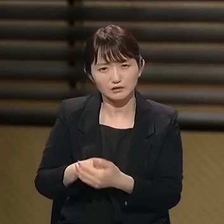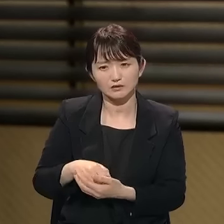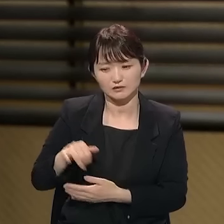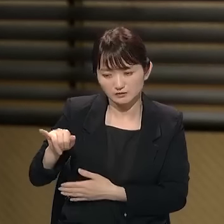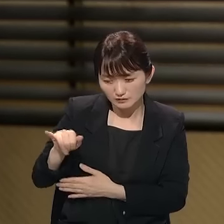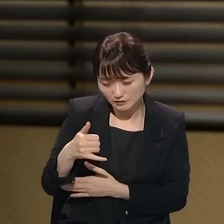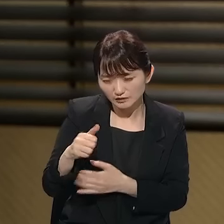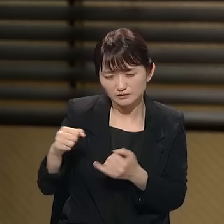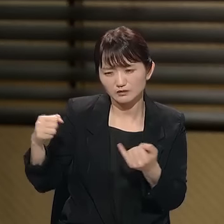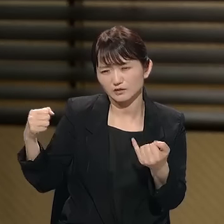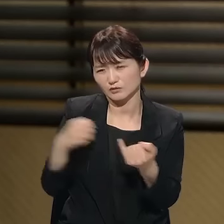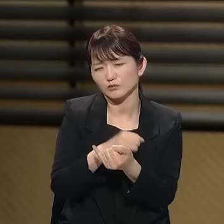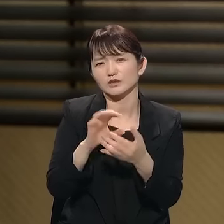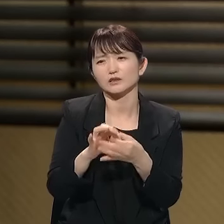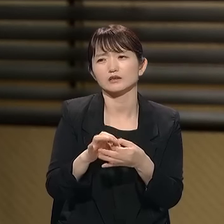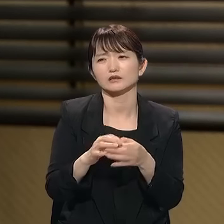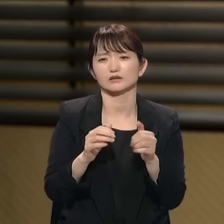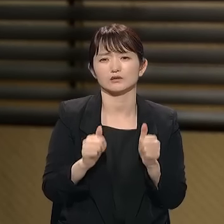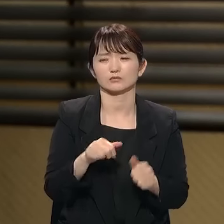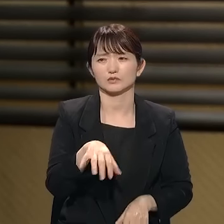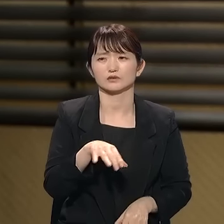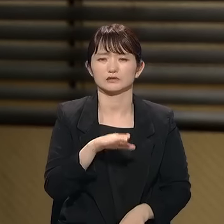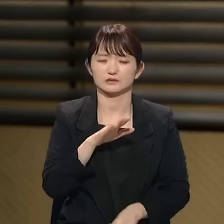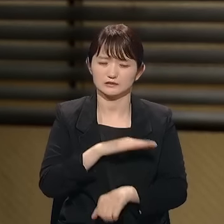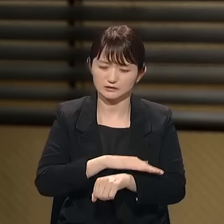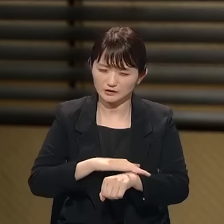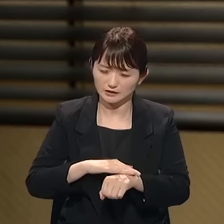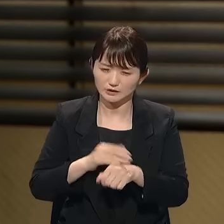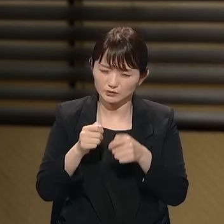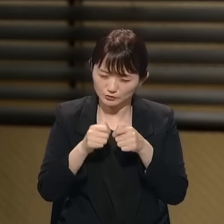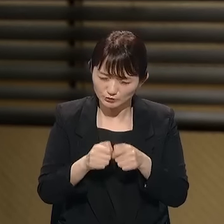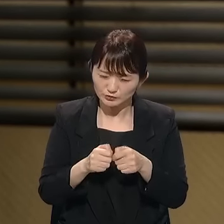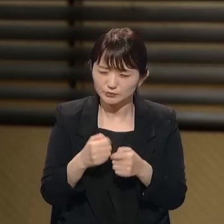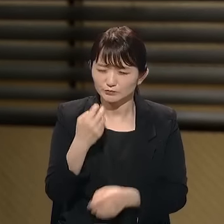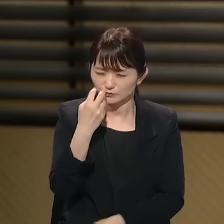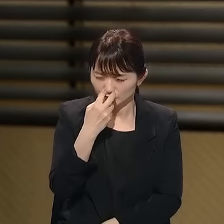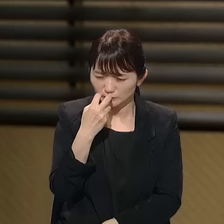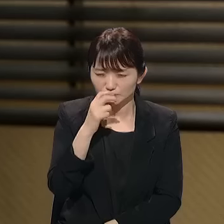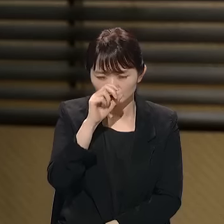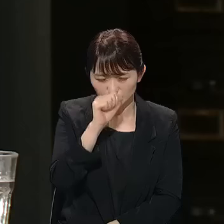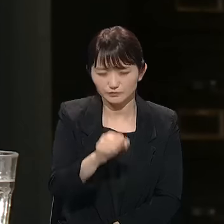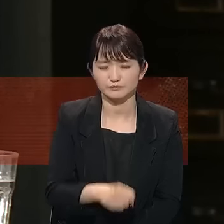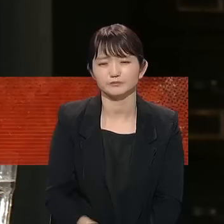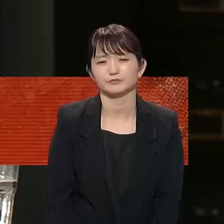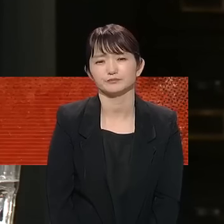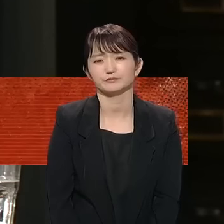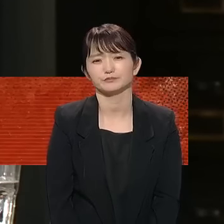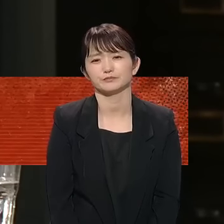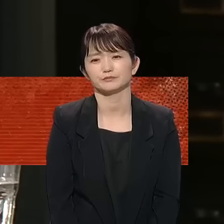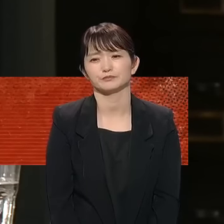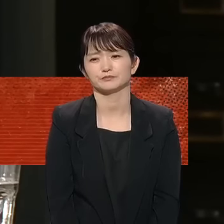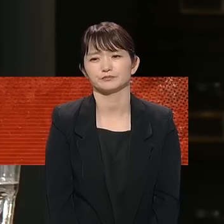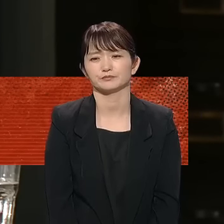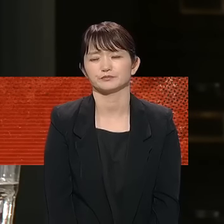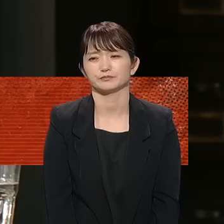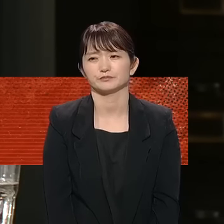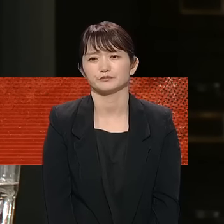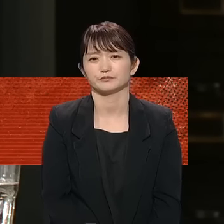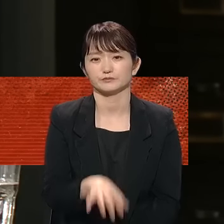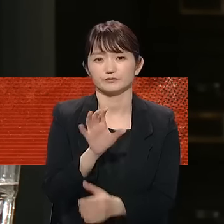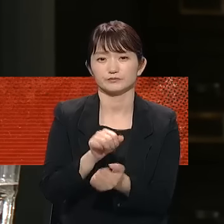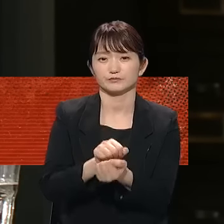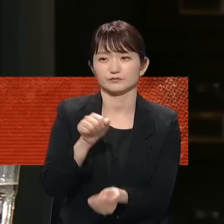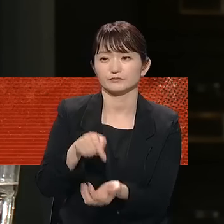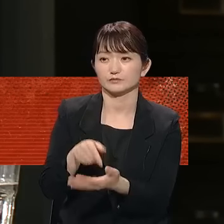관련해서 법원이 조금만 더 진지하게 좀 바라봐줬으면 하는 개인적인 생각은 좀 듭니다. 자, 교수님 그래서 말이죠. 저 영장을